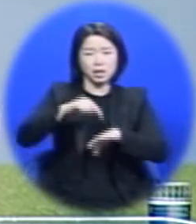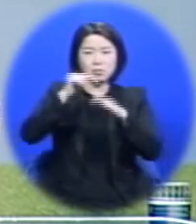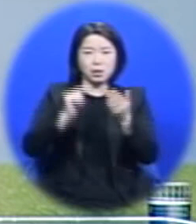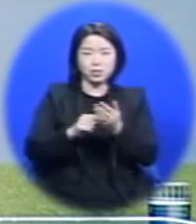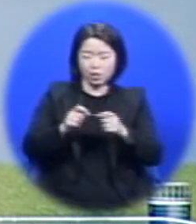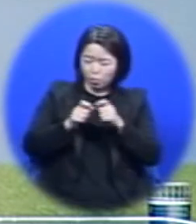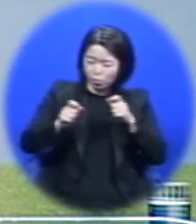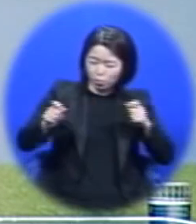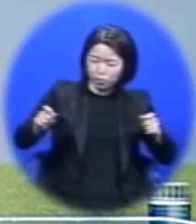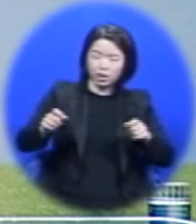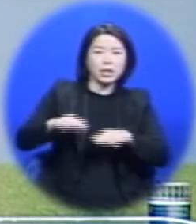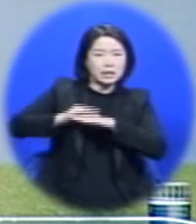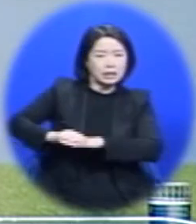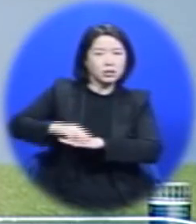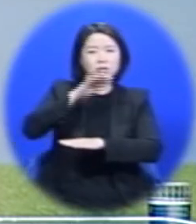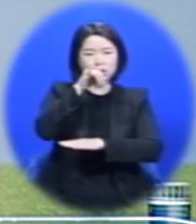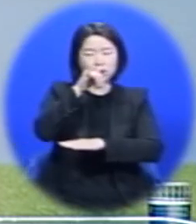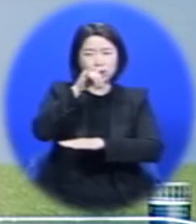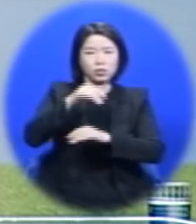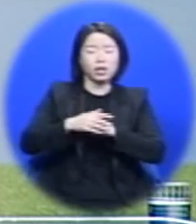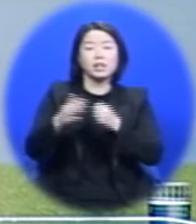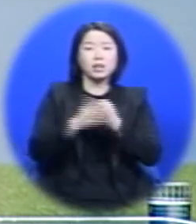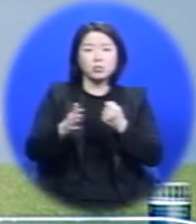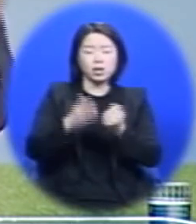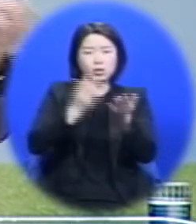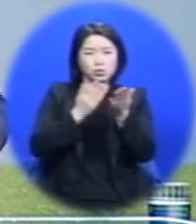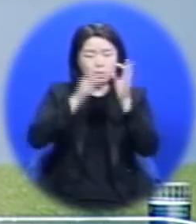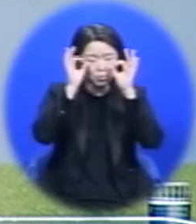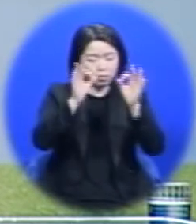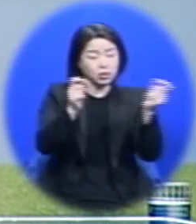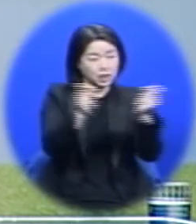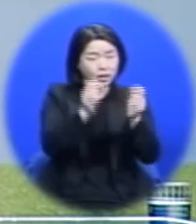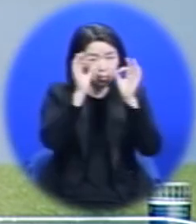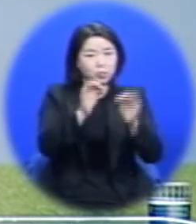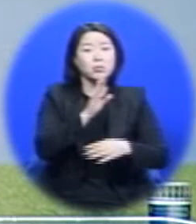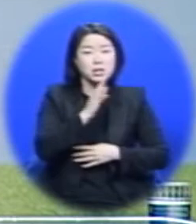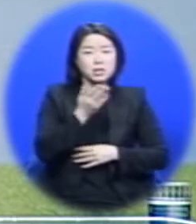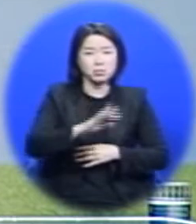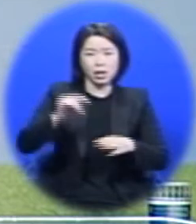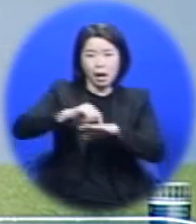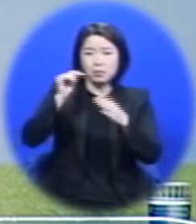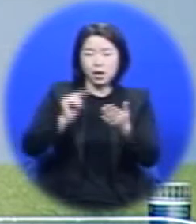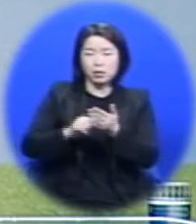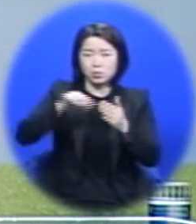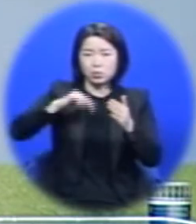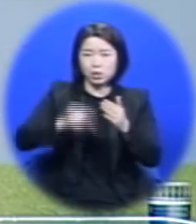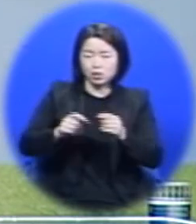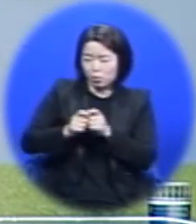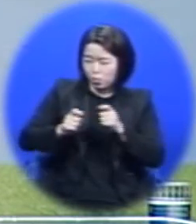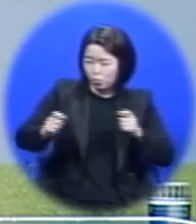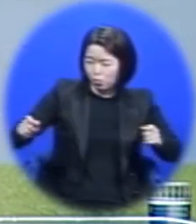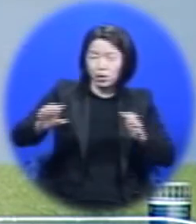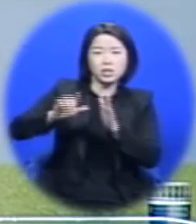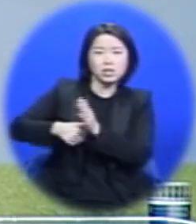마음속에 오래 자리를 잡고 있는 거예요. 그러니까 뉴스를 본건 짧게 봤지만 마음은 굉장히 오랜 시간이